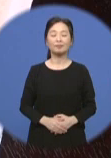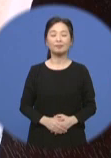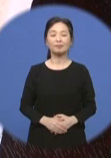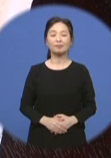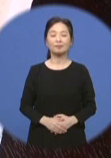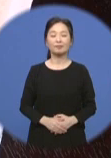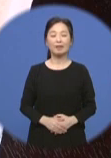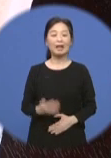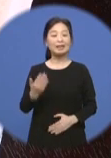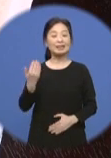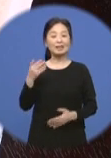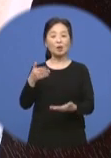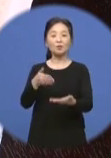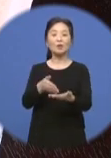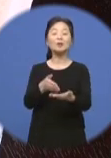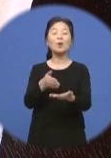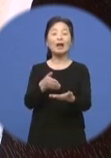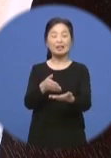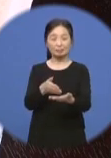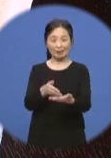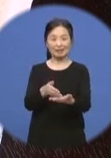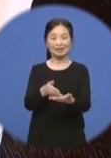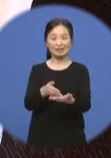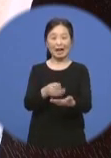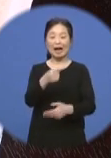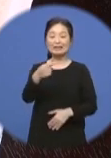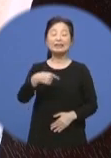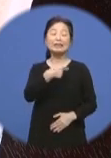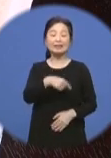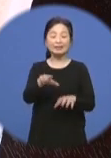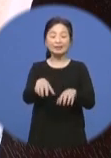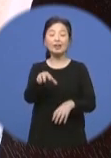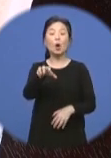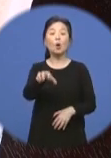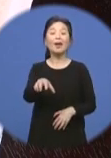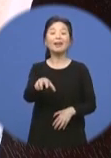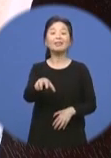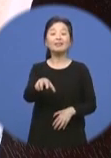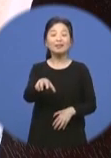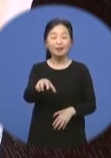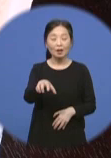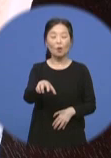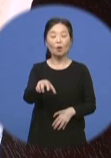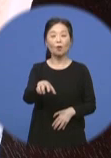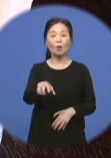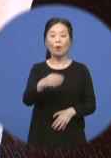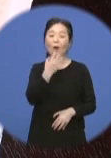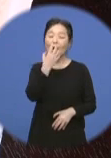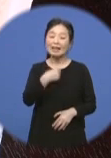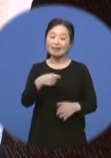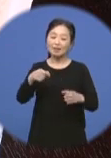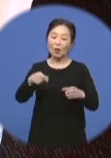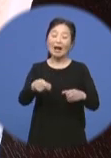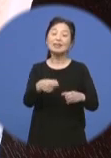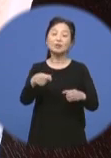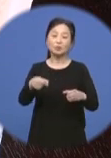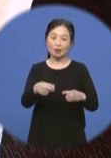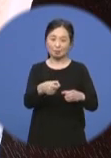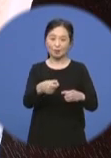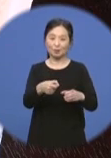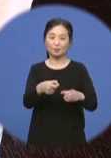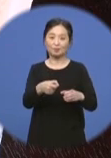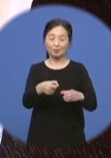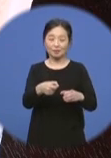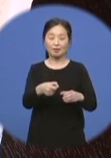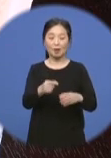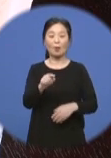今週は先ほど紹介した一心農園オリジナルのプレミアム柿アイスを5人にプレゼントします。では